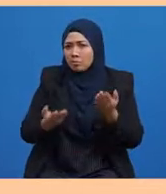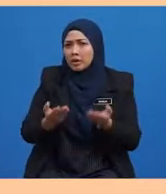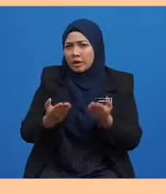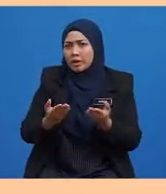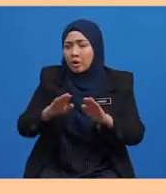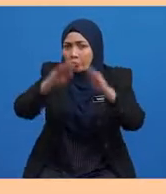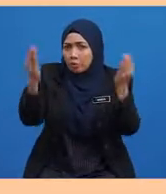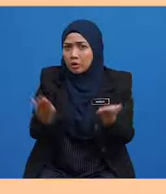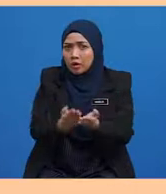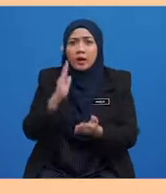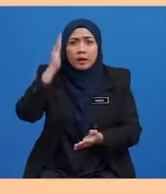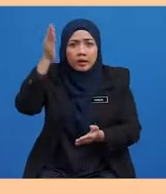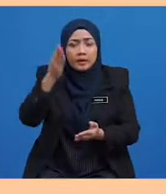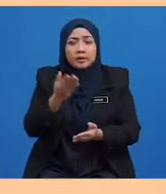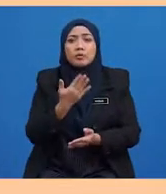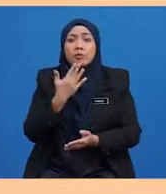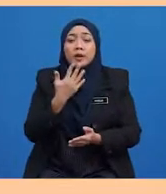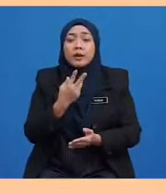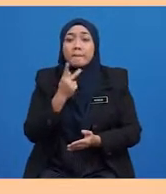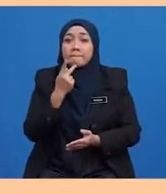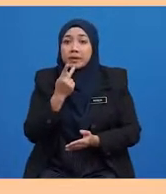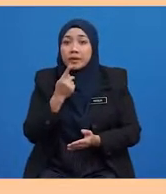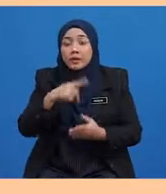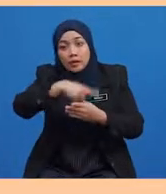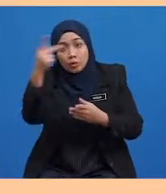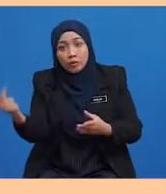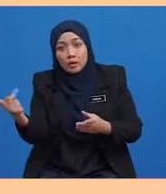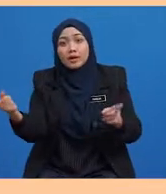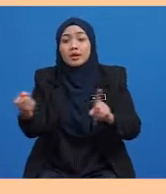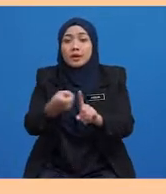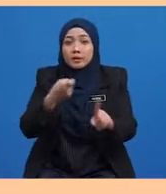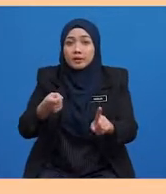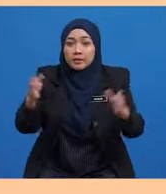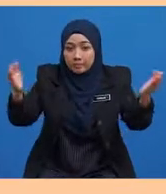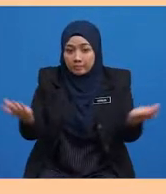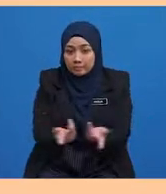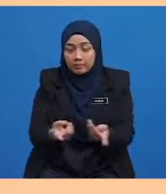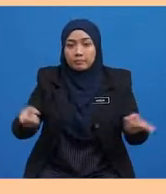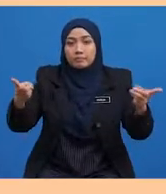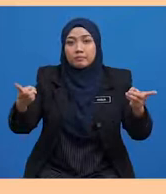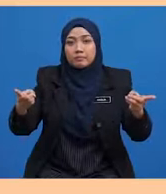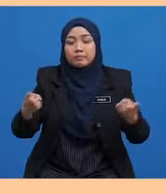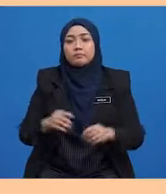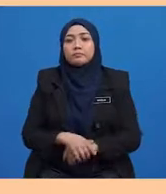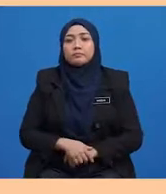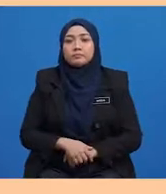cikgu daripada dulang ini? Ya betul. Jawapan